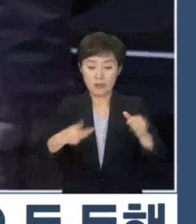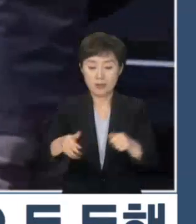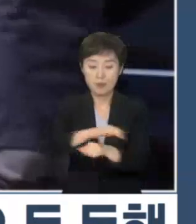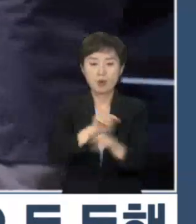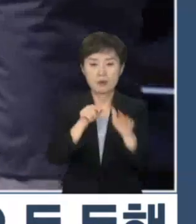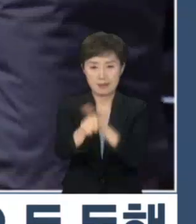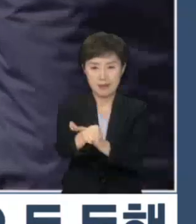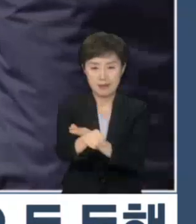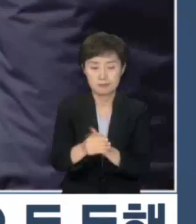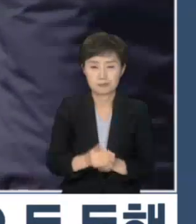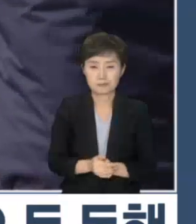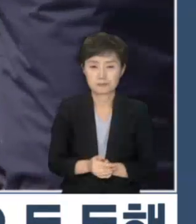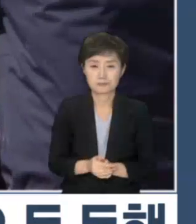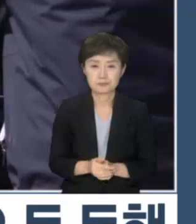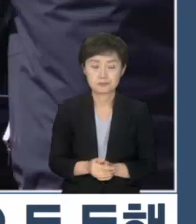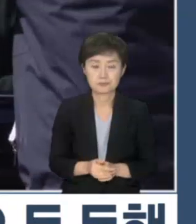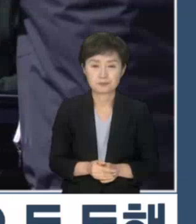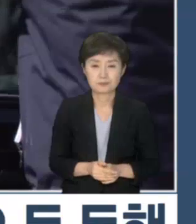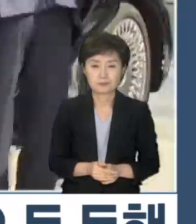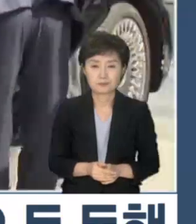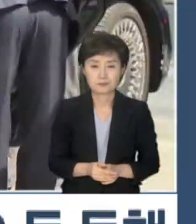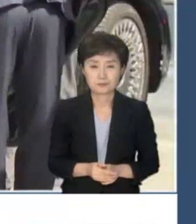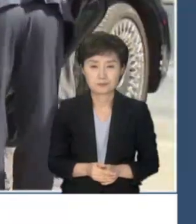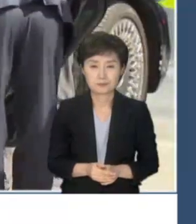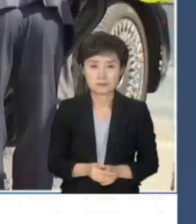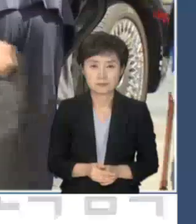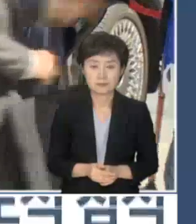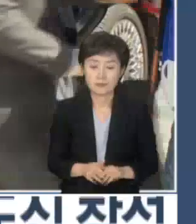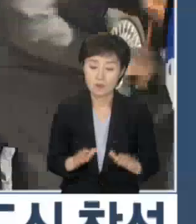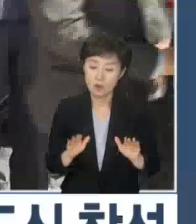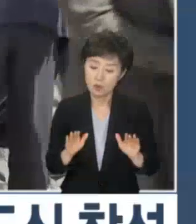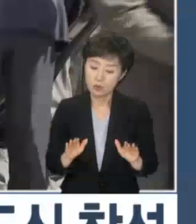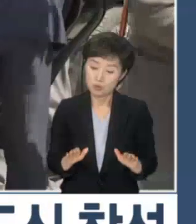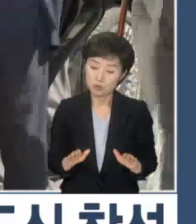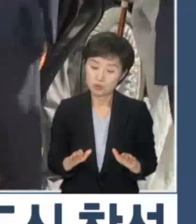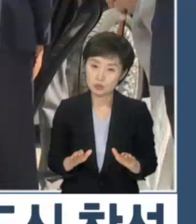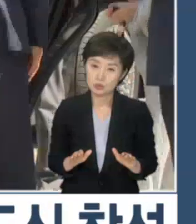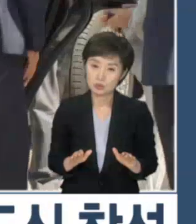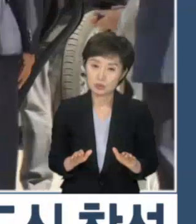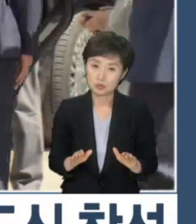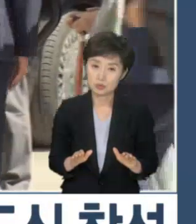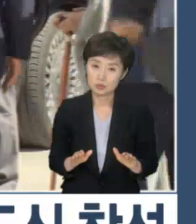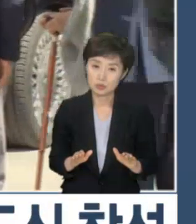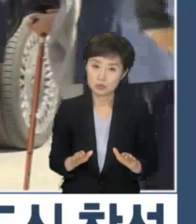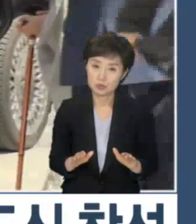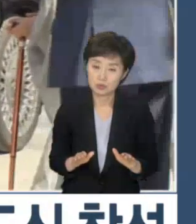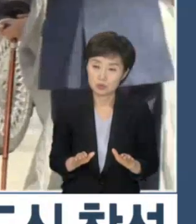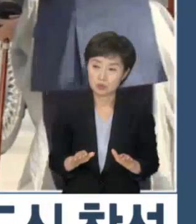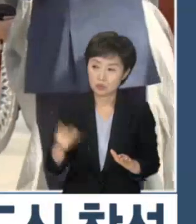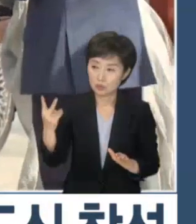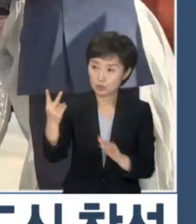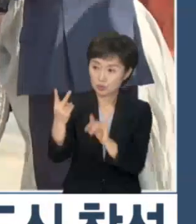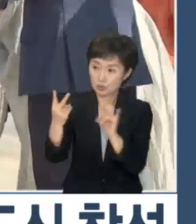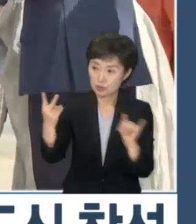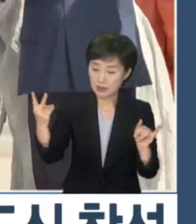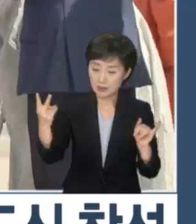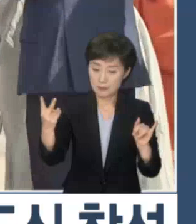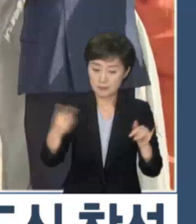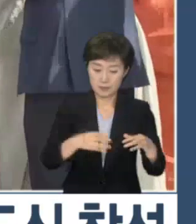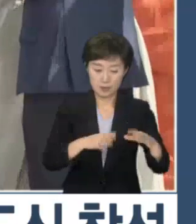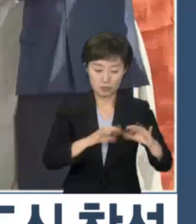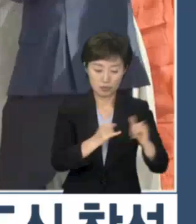행보를 보이는 것으로 봤을 때. 뭐 오늘 두 분 그리고 또 국민의힘 지도부와의 만남이